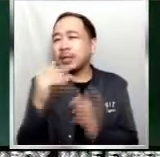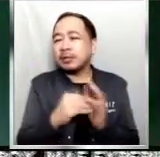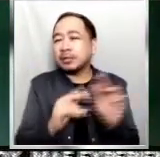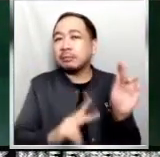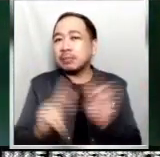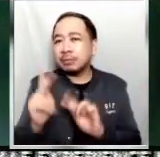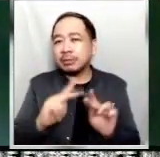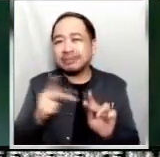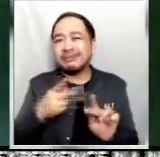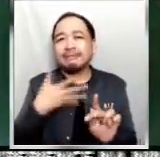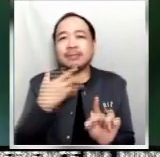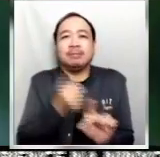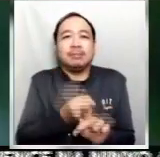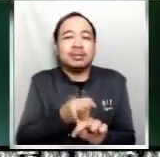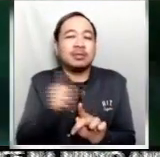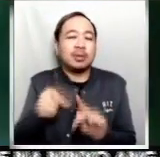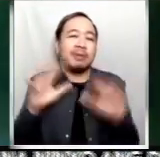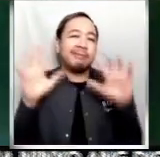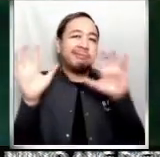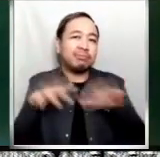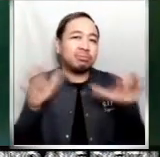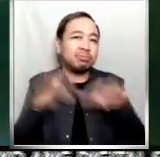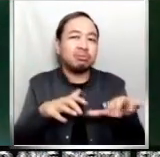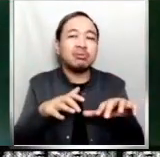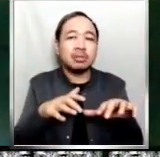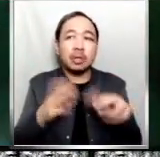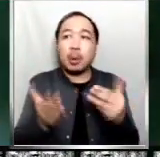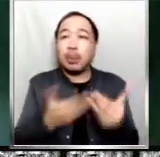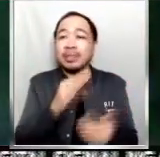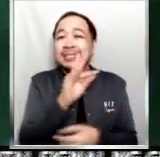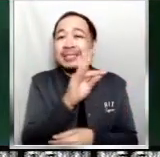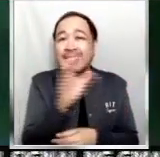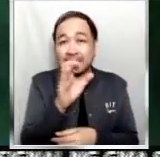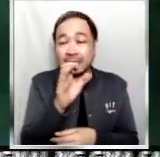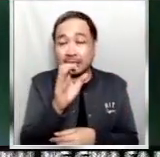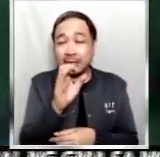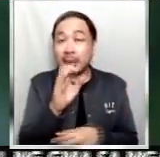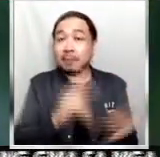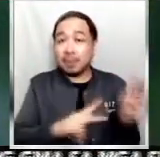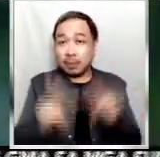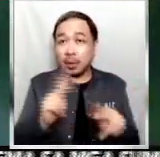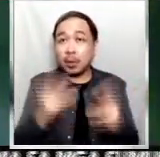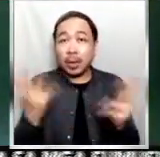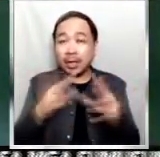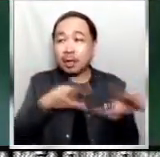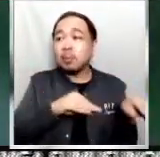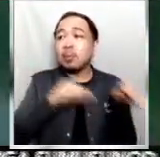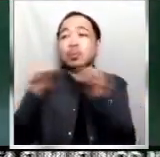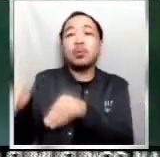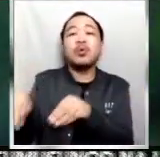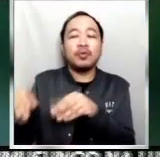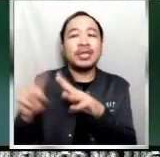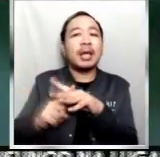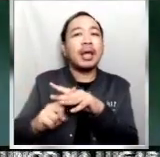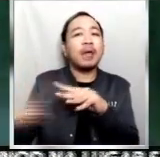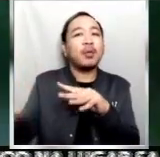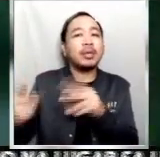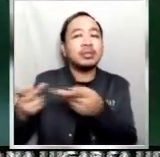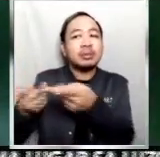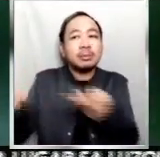apektado ng Bagyong Maring. Halos 900 sa kanila tumutuloy sa evacuation center. 9 ang naitalang